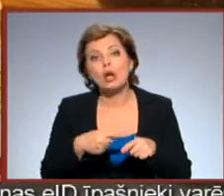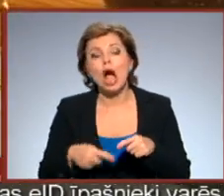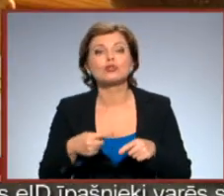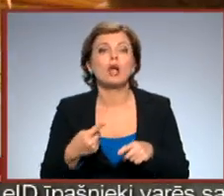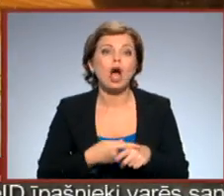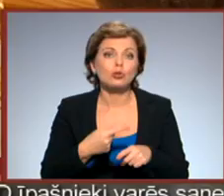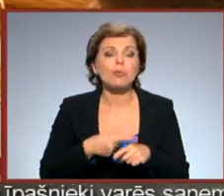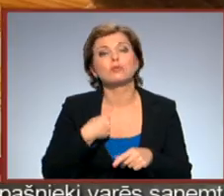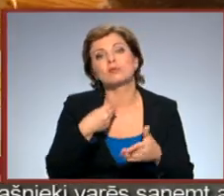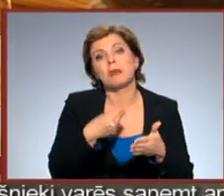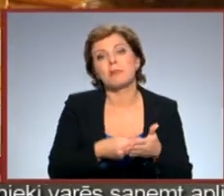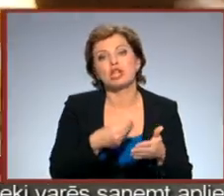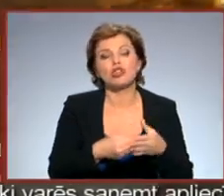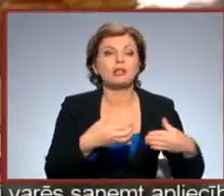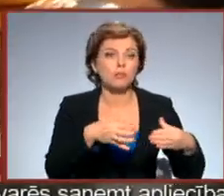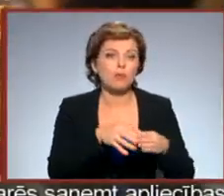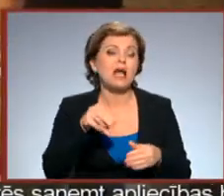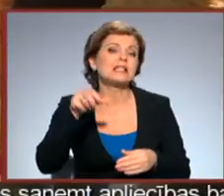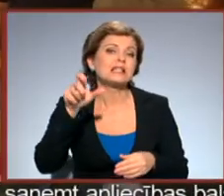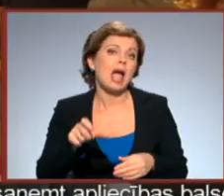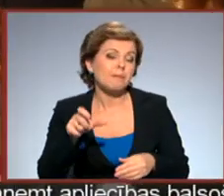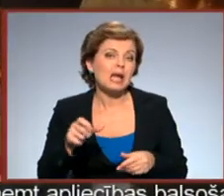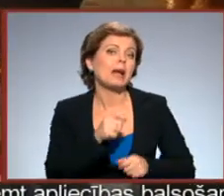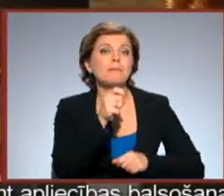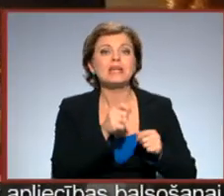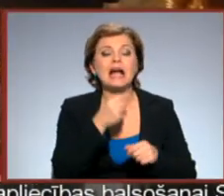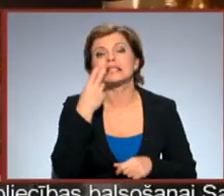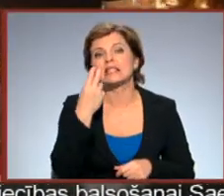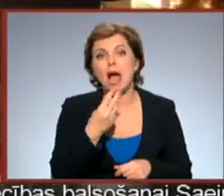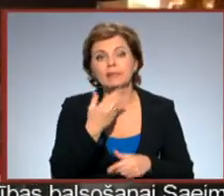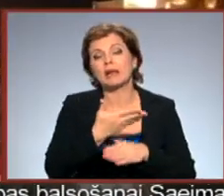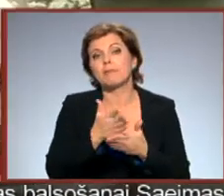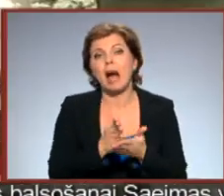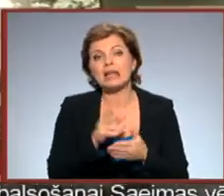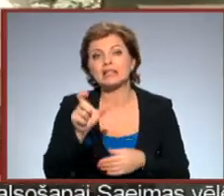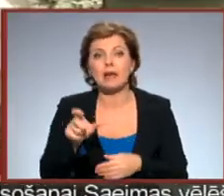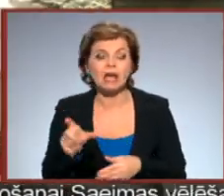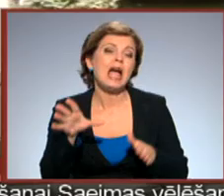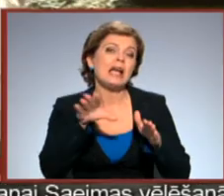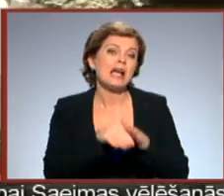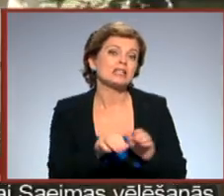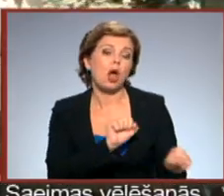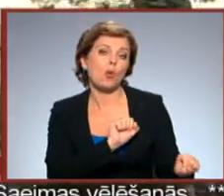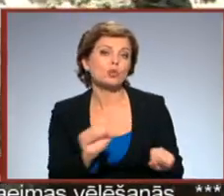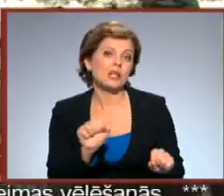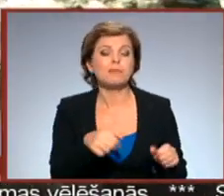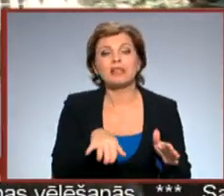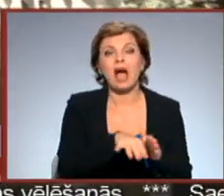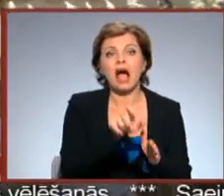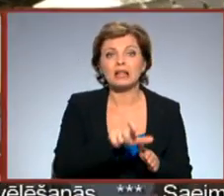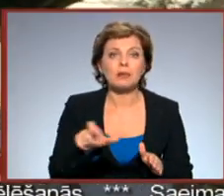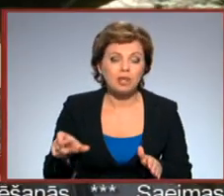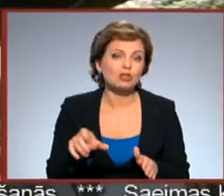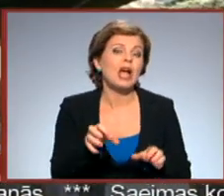pulciņš. Arī zemnieki, piensaimnieki un maiznieki, kas apgādā tiešās iepirkšanās kustības dalībniekus, uzsver to pašu. Pircējs